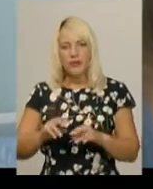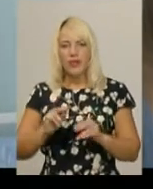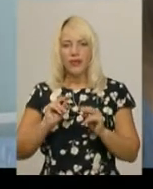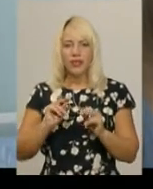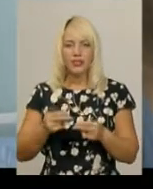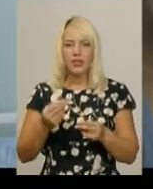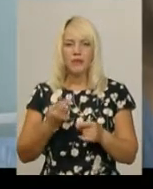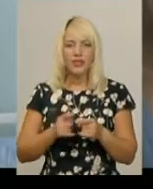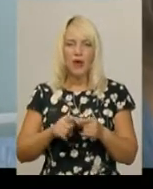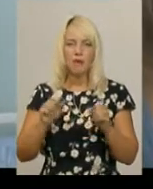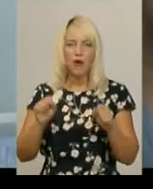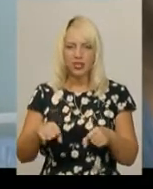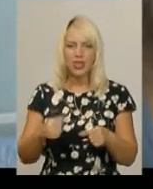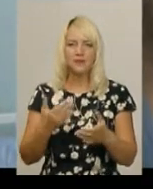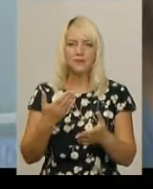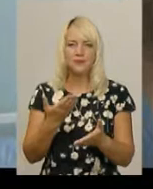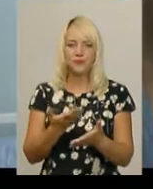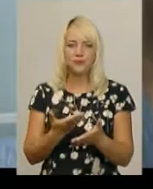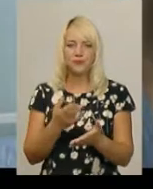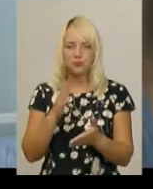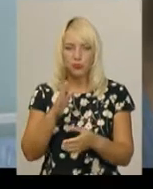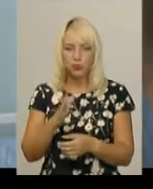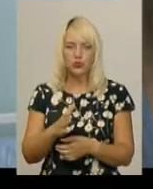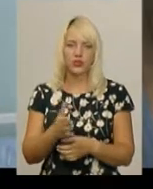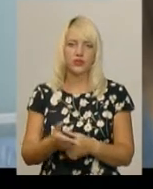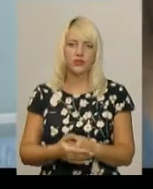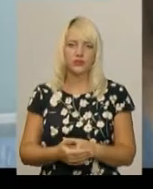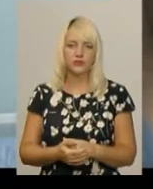це може бути,